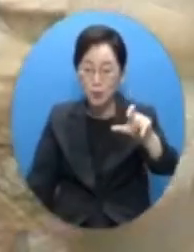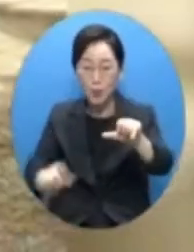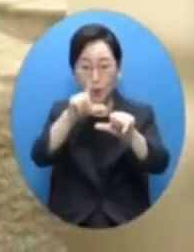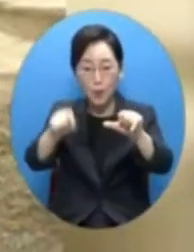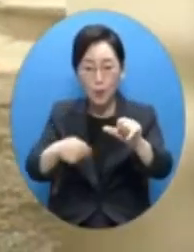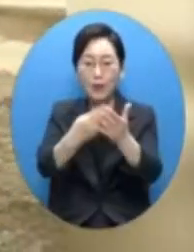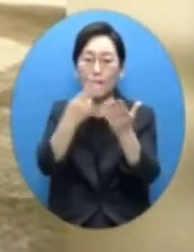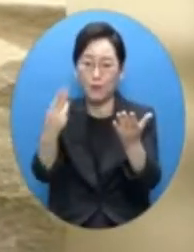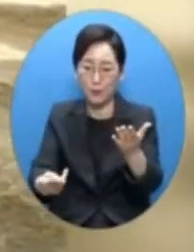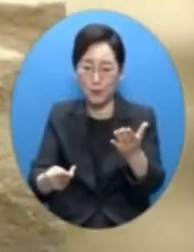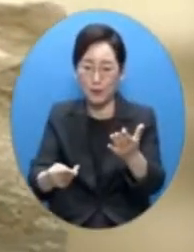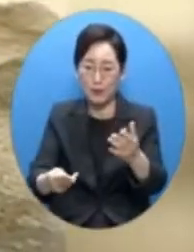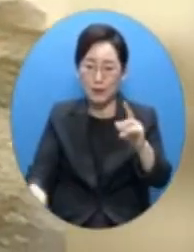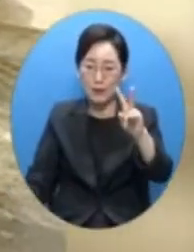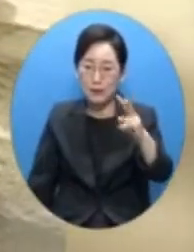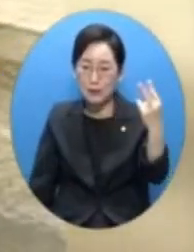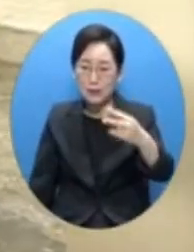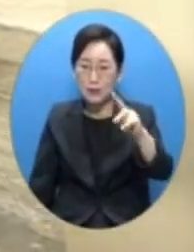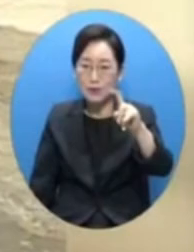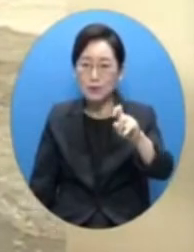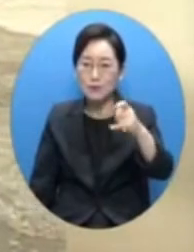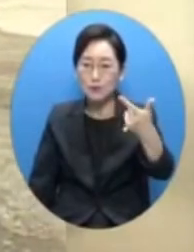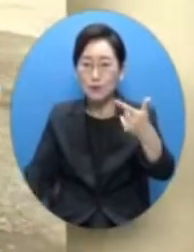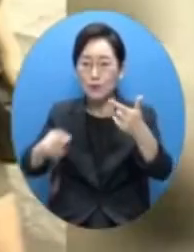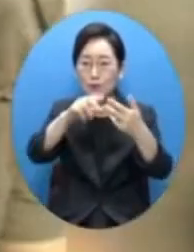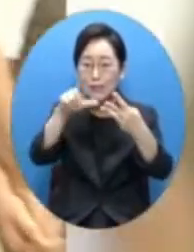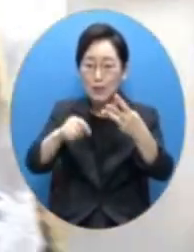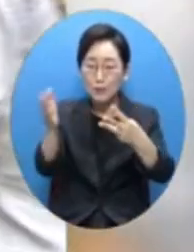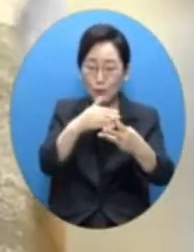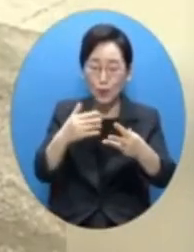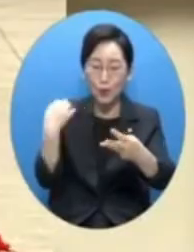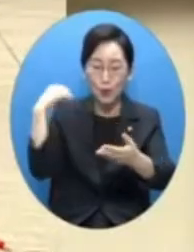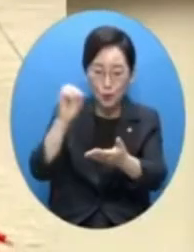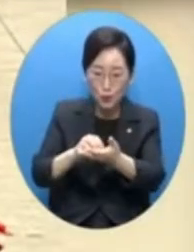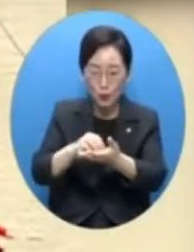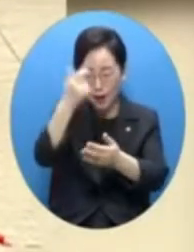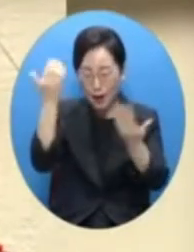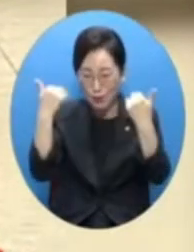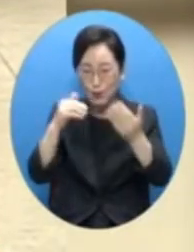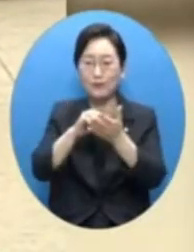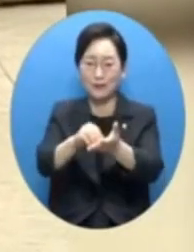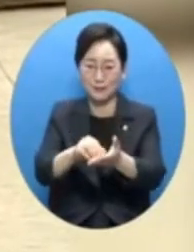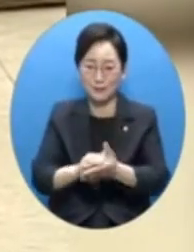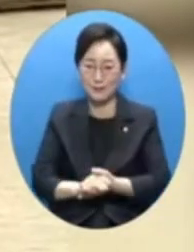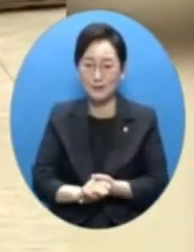2016년 3월 달부터 복학을 학교를 다니게 되었습니다. 할렐루야.